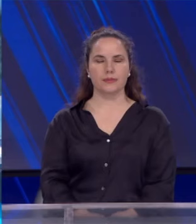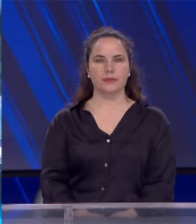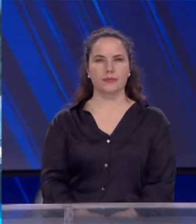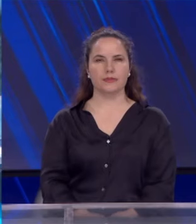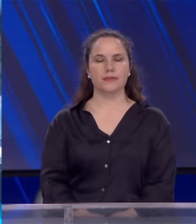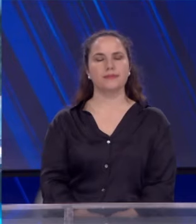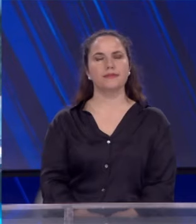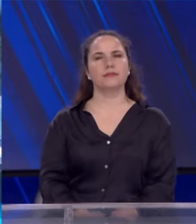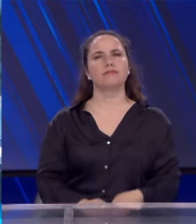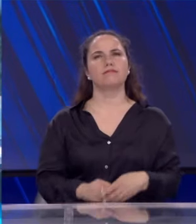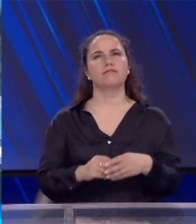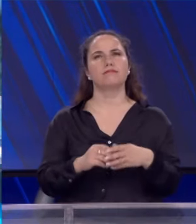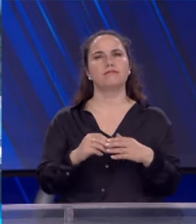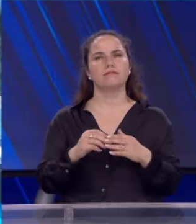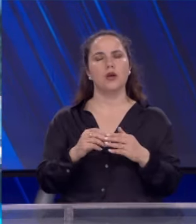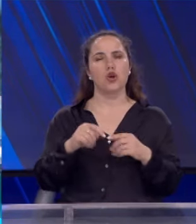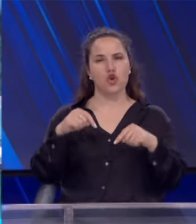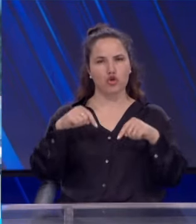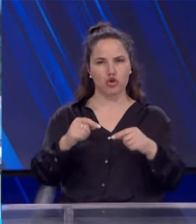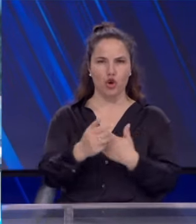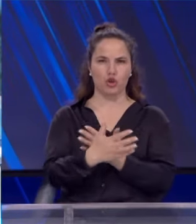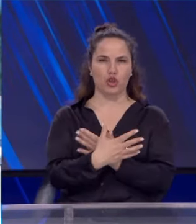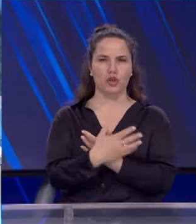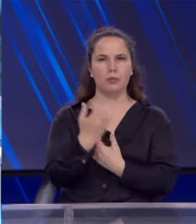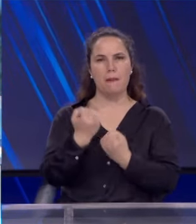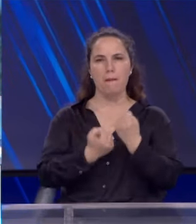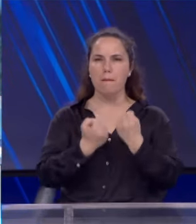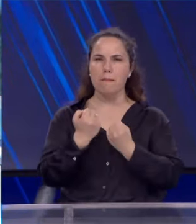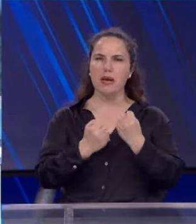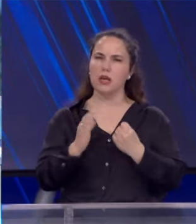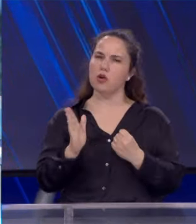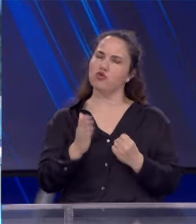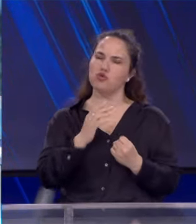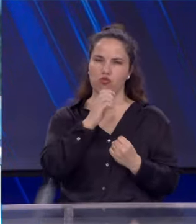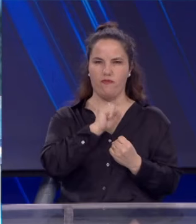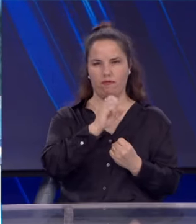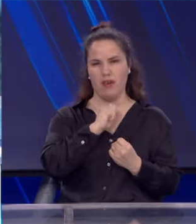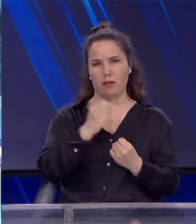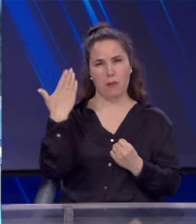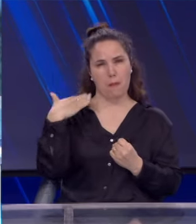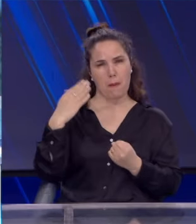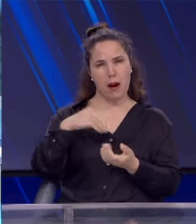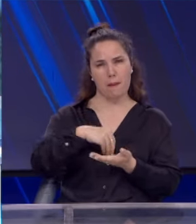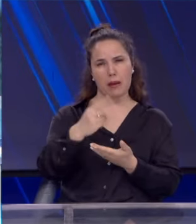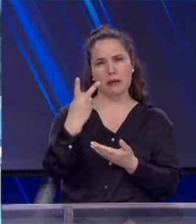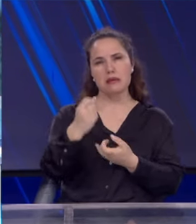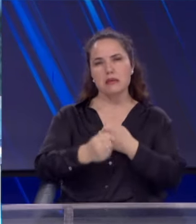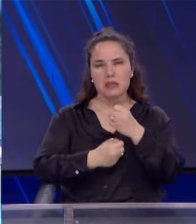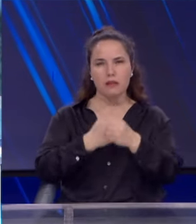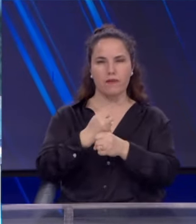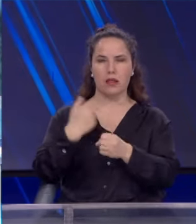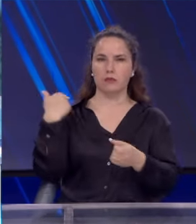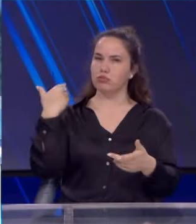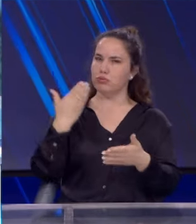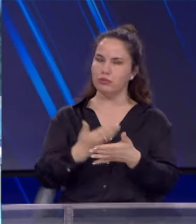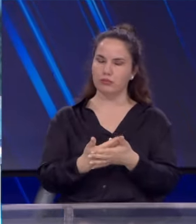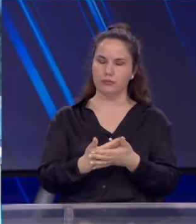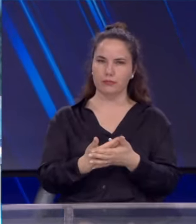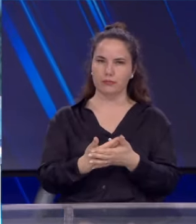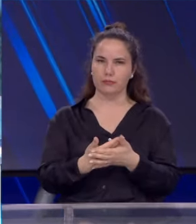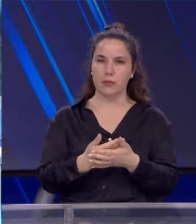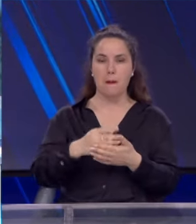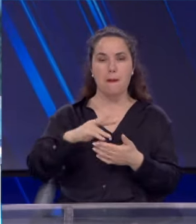Më shumë se një e treta e makinave që lëvizin sot në Shqipëri janë mbi 20 vjet të vjetra. Megjithatë, në 3 vitet e fundit,